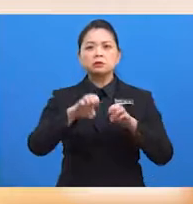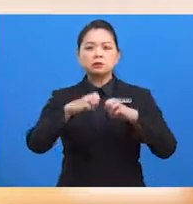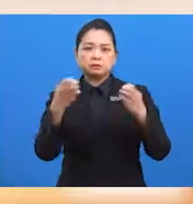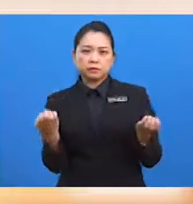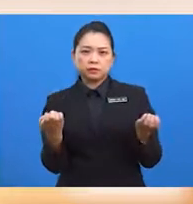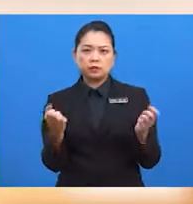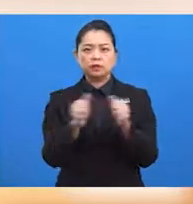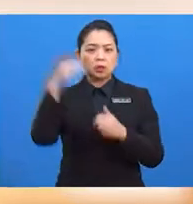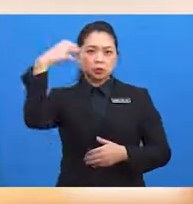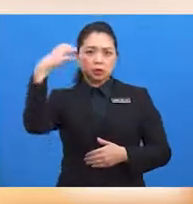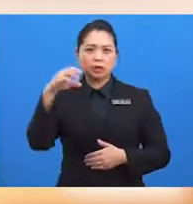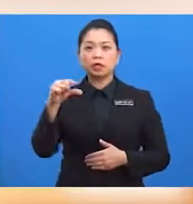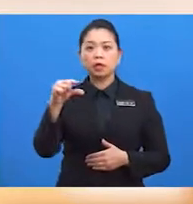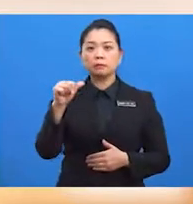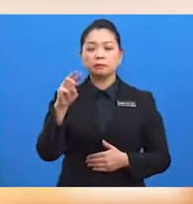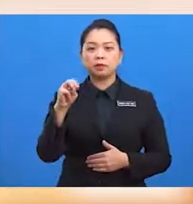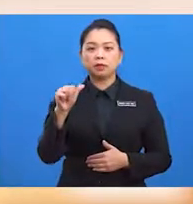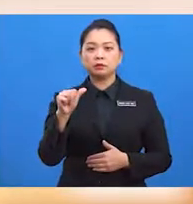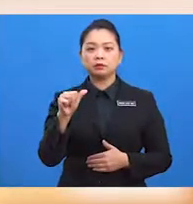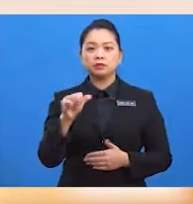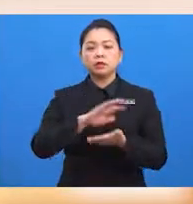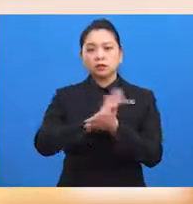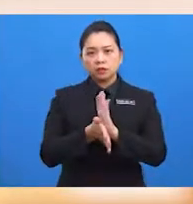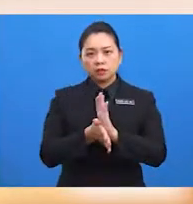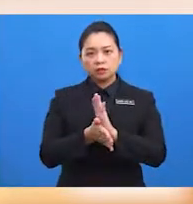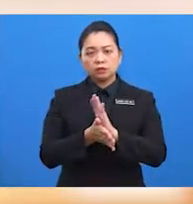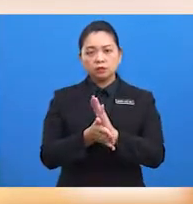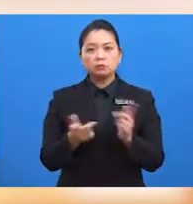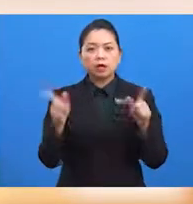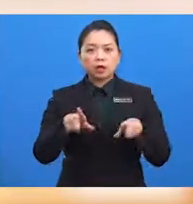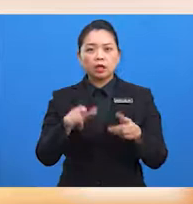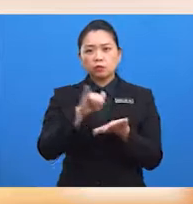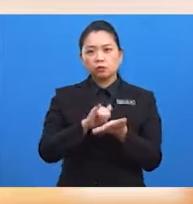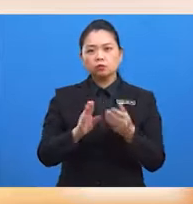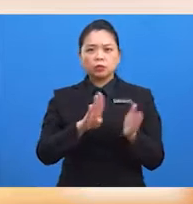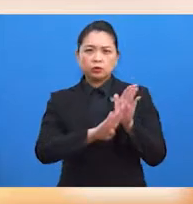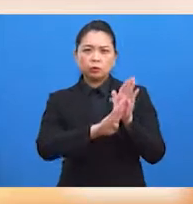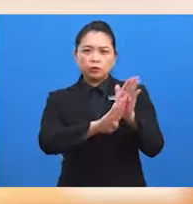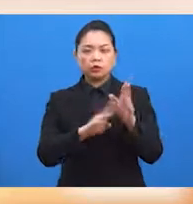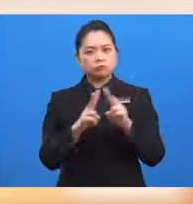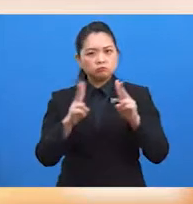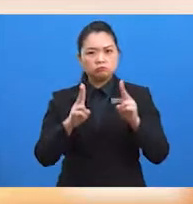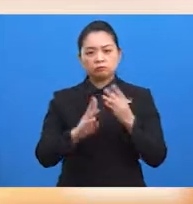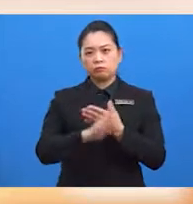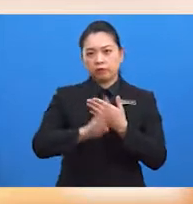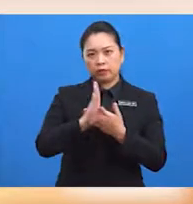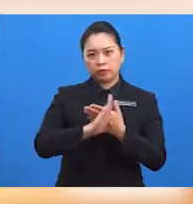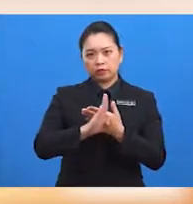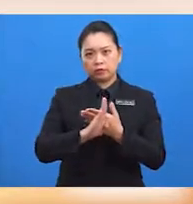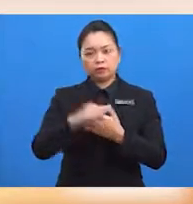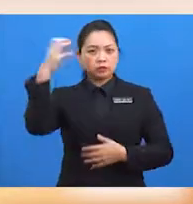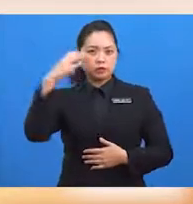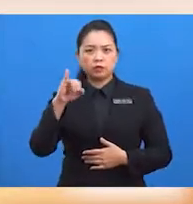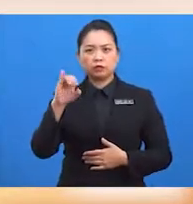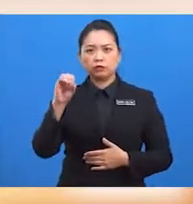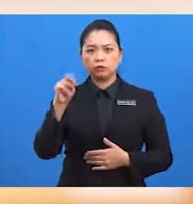berlebihan Hal ini membuktikan betapa bahayanya sinaran mengayun kepada